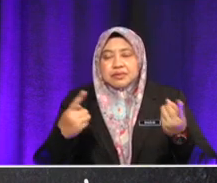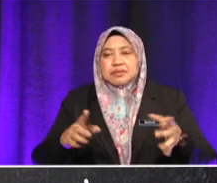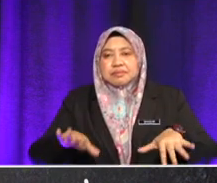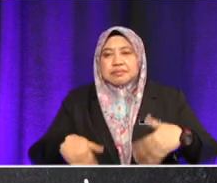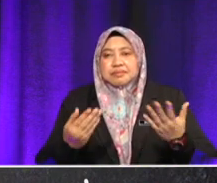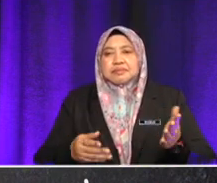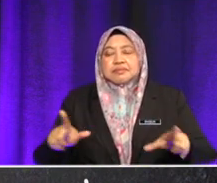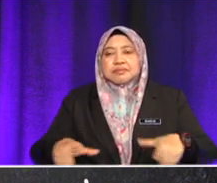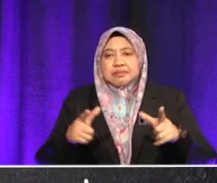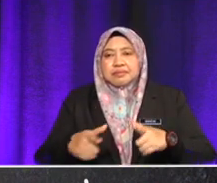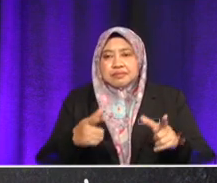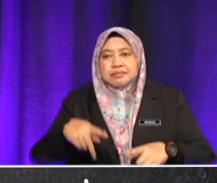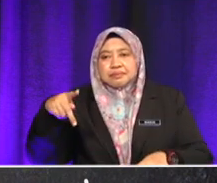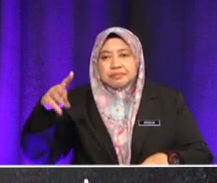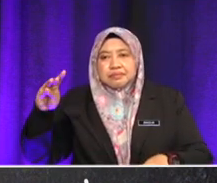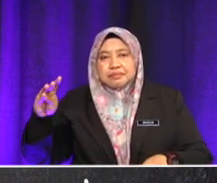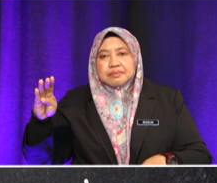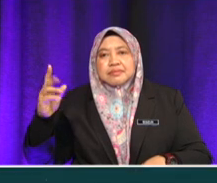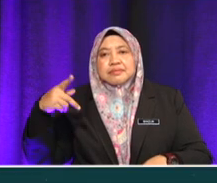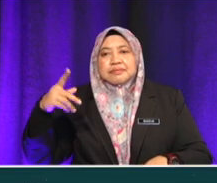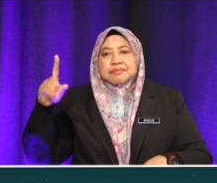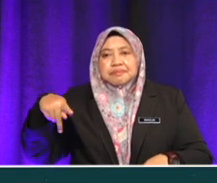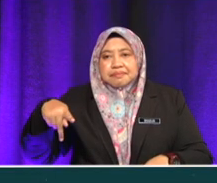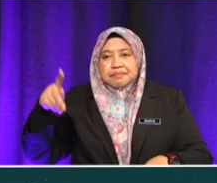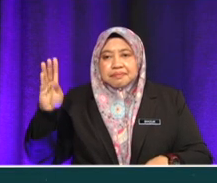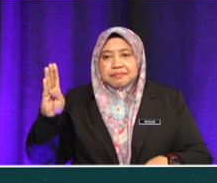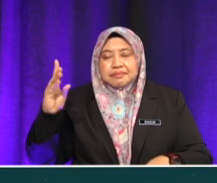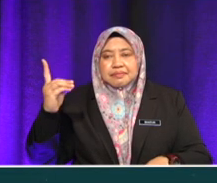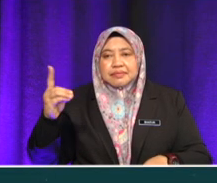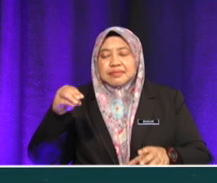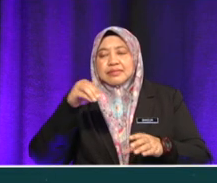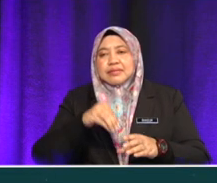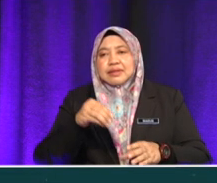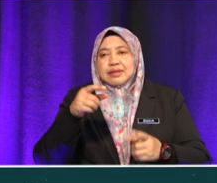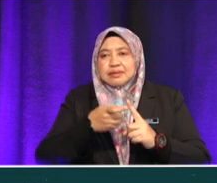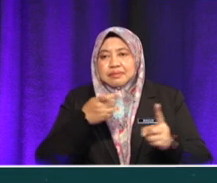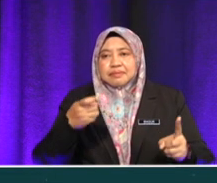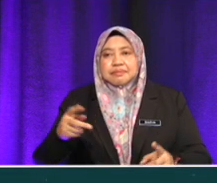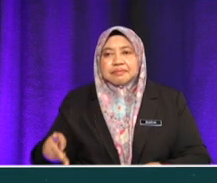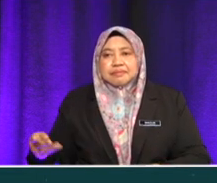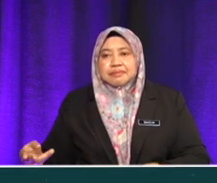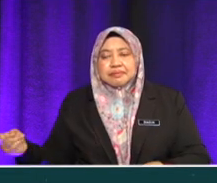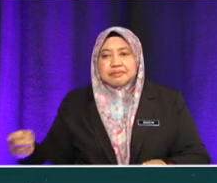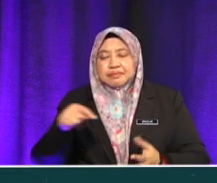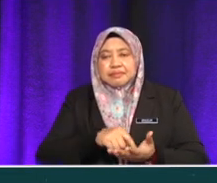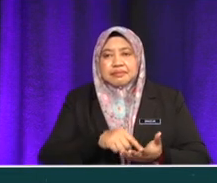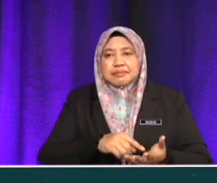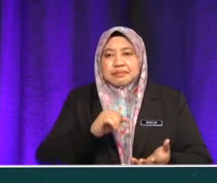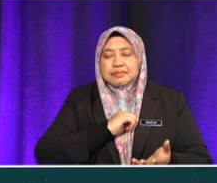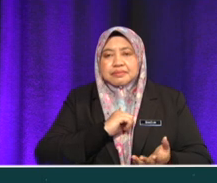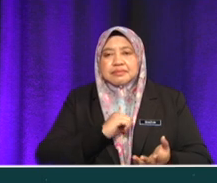PBD berdasarkan bahan ini jadi contoh pelaksanaan PBD saya akan